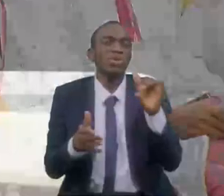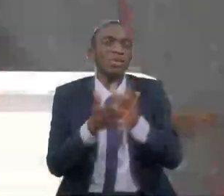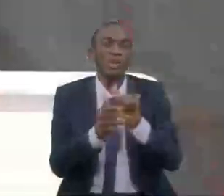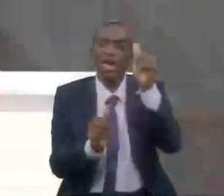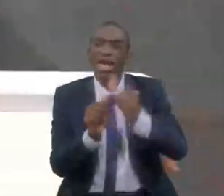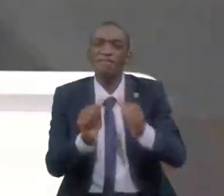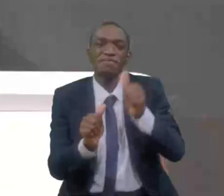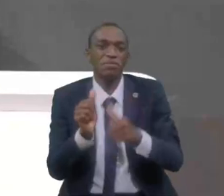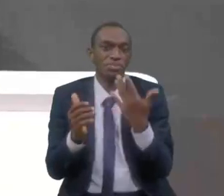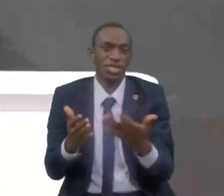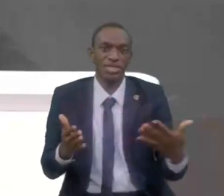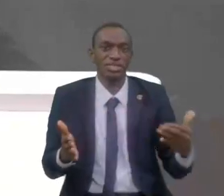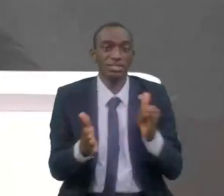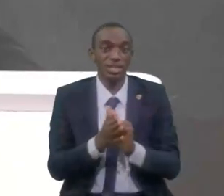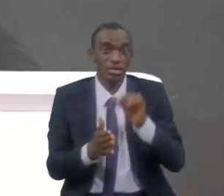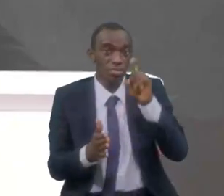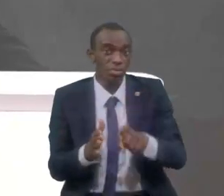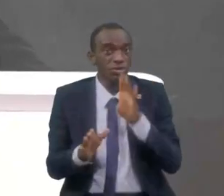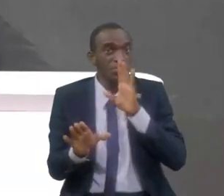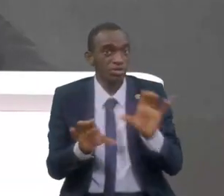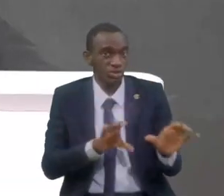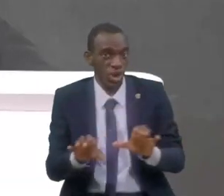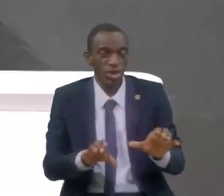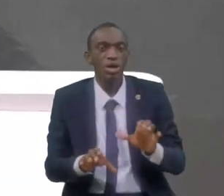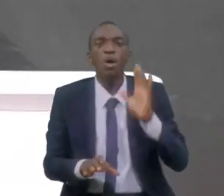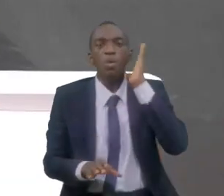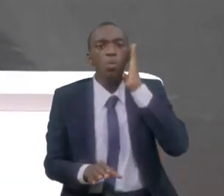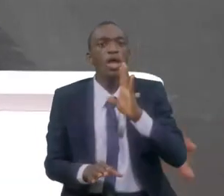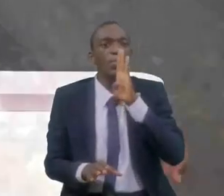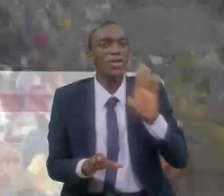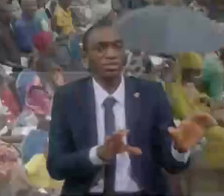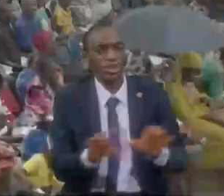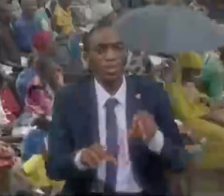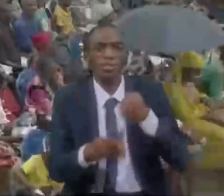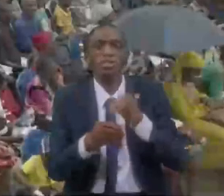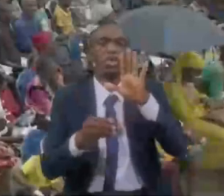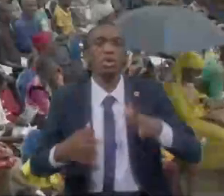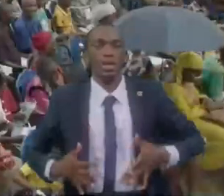pour que tout ce qui a besoin d'être fait soit fait dans ta vie.